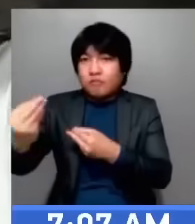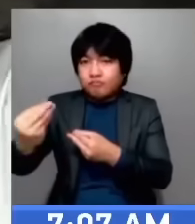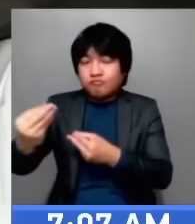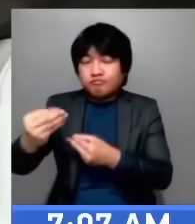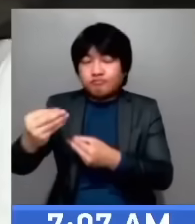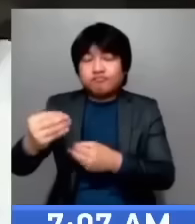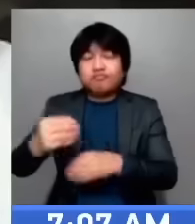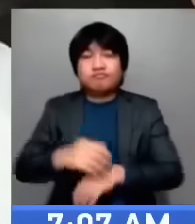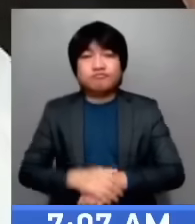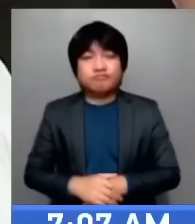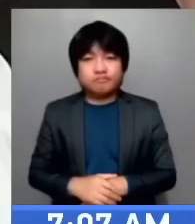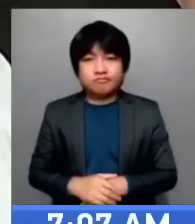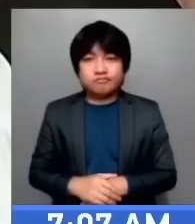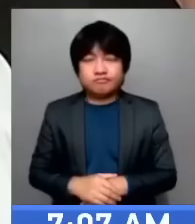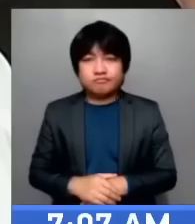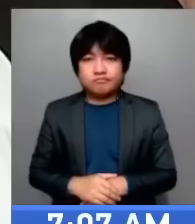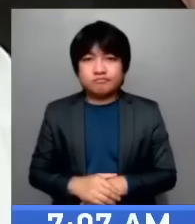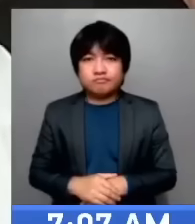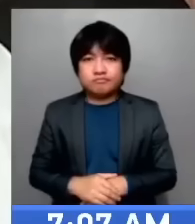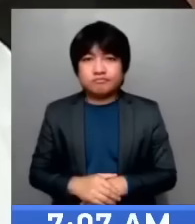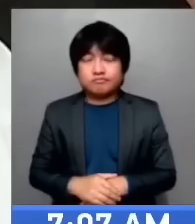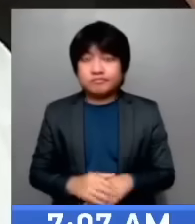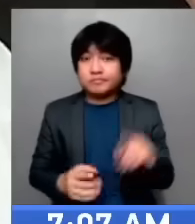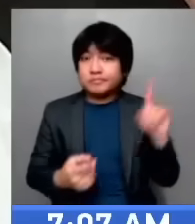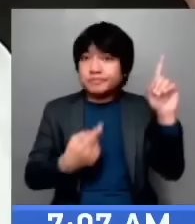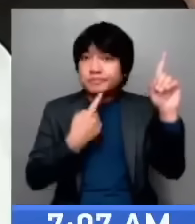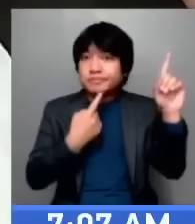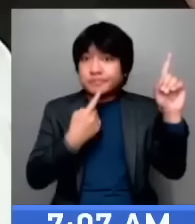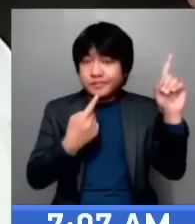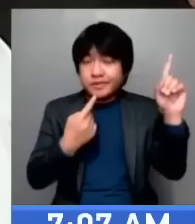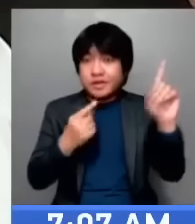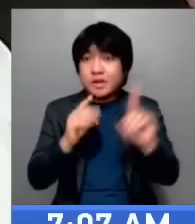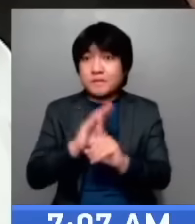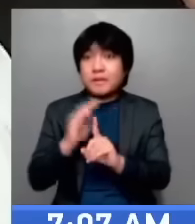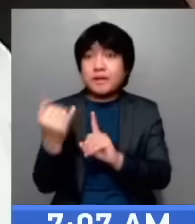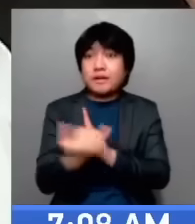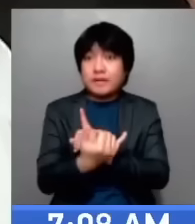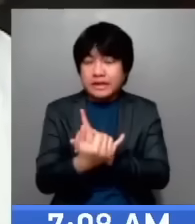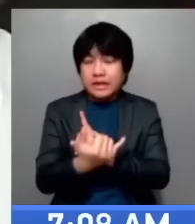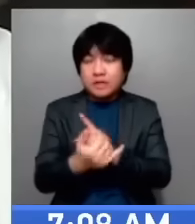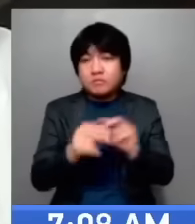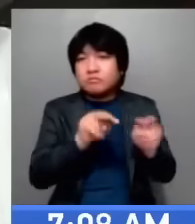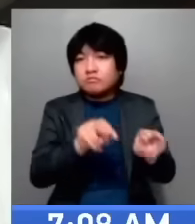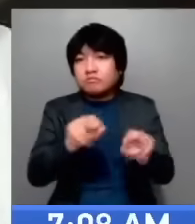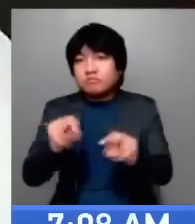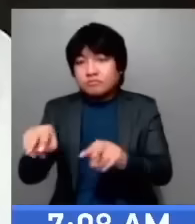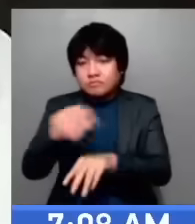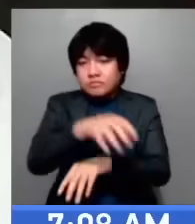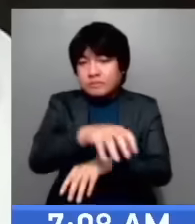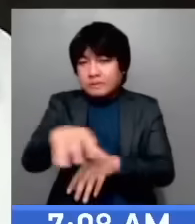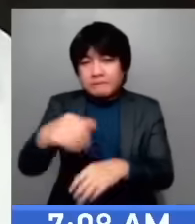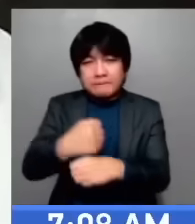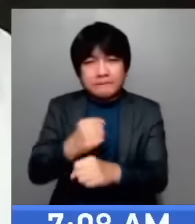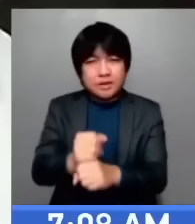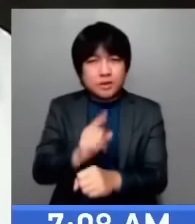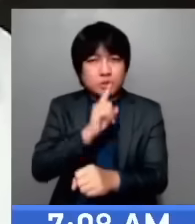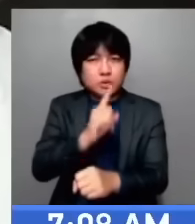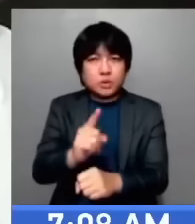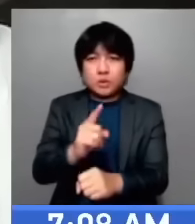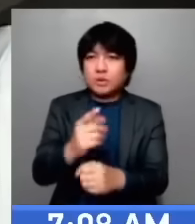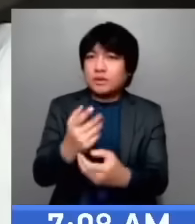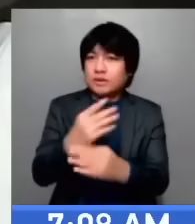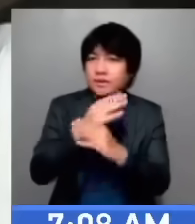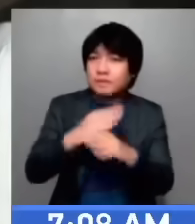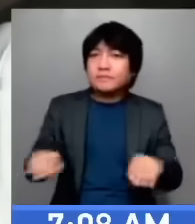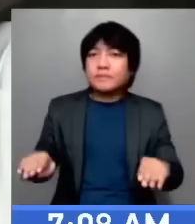ikutan at turingan ng ah higpitan ng pagpapatrolya upang mas seguridad ang kusan at katahimikan dito sa aming